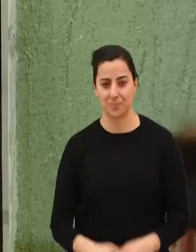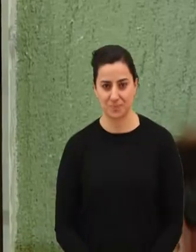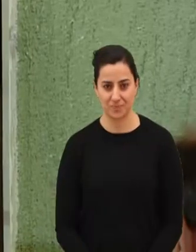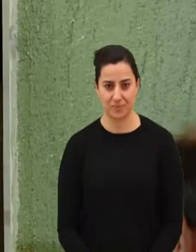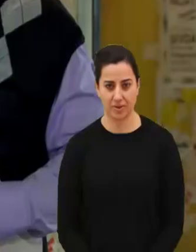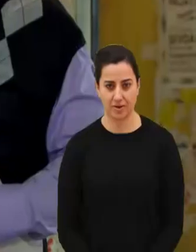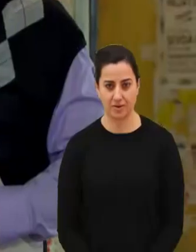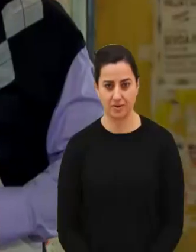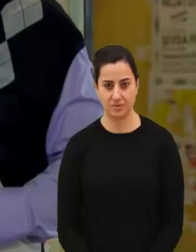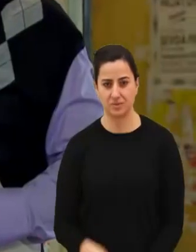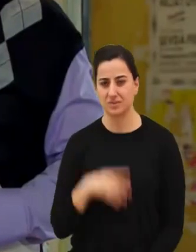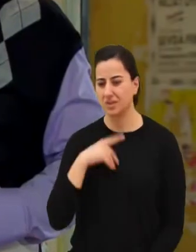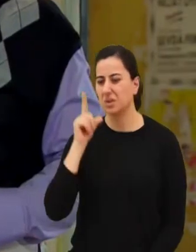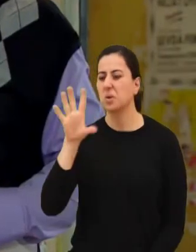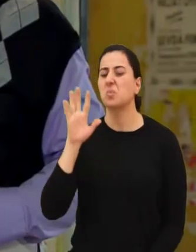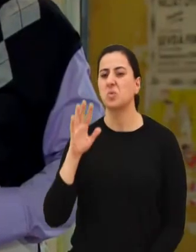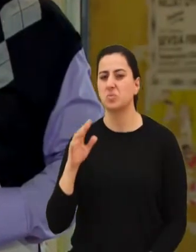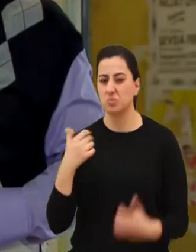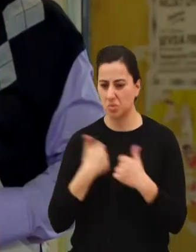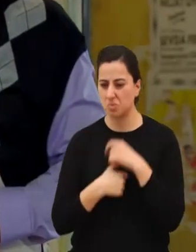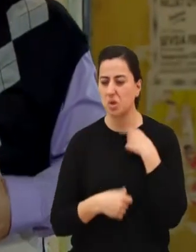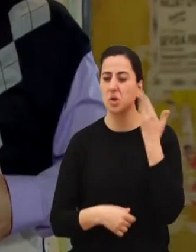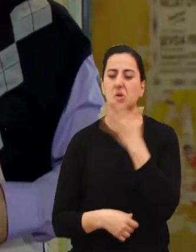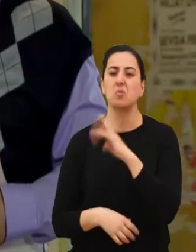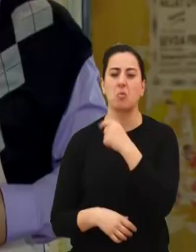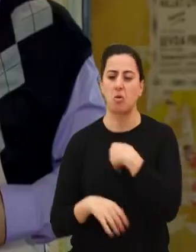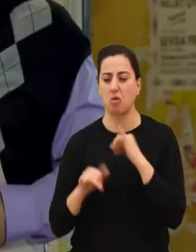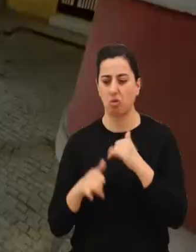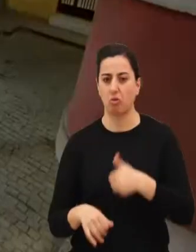ben o eve. Bu senin karın hep alay edeyim benimle. Hep